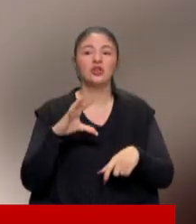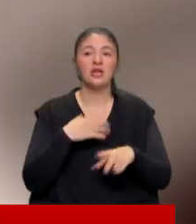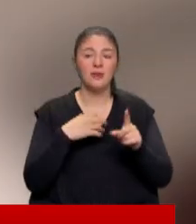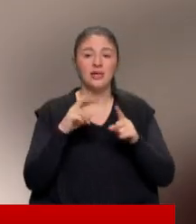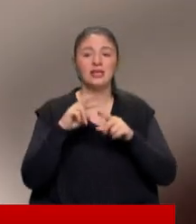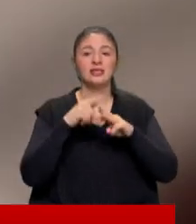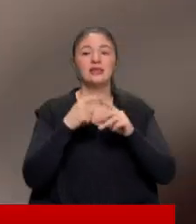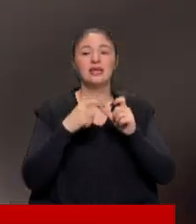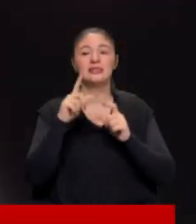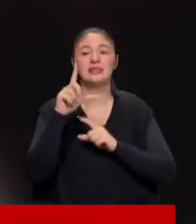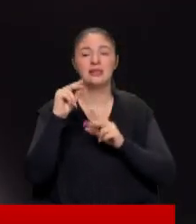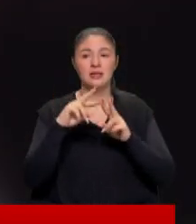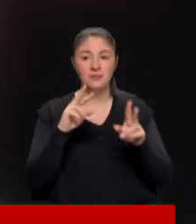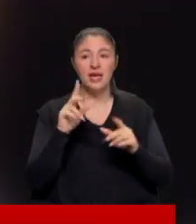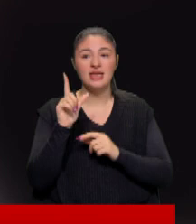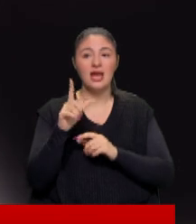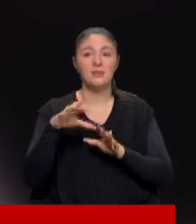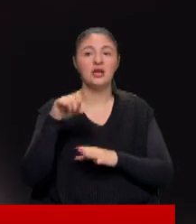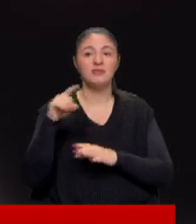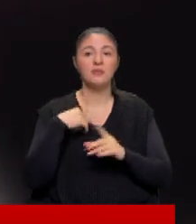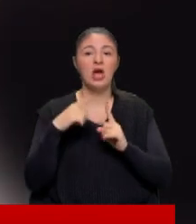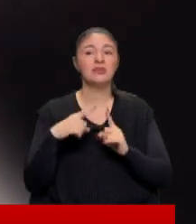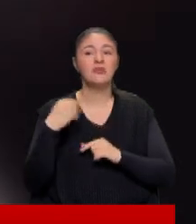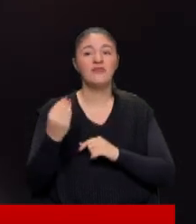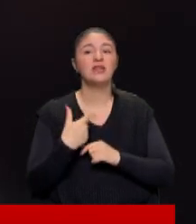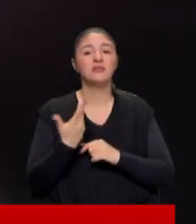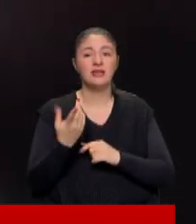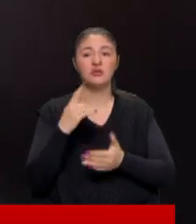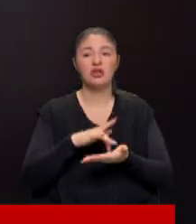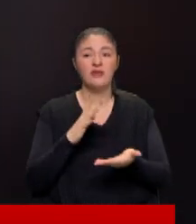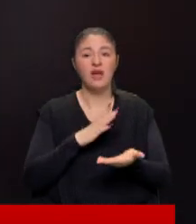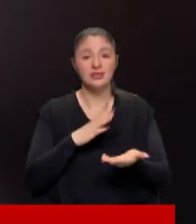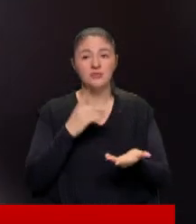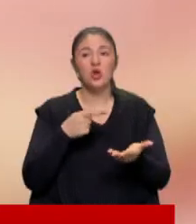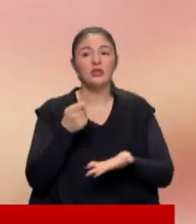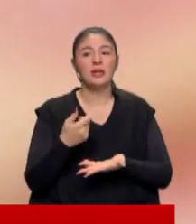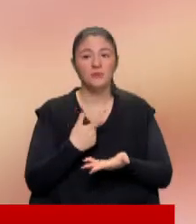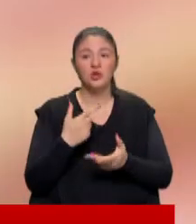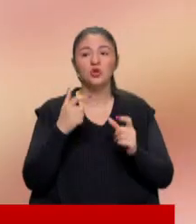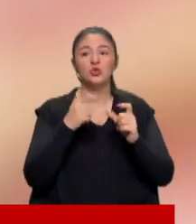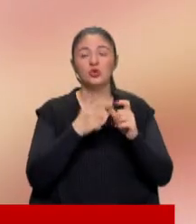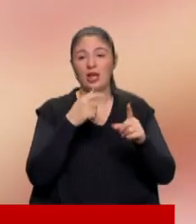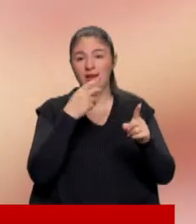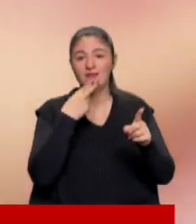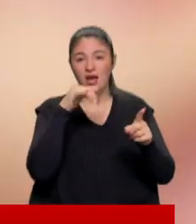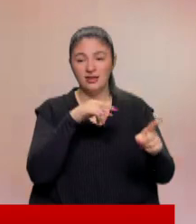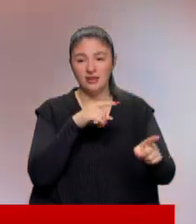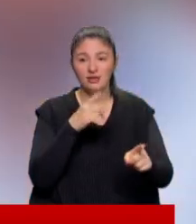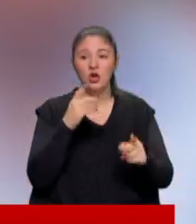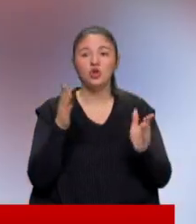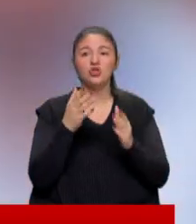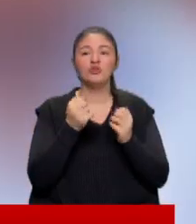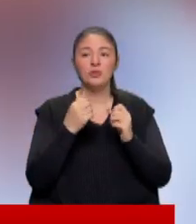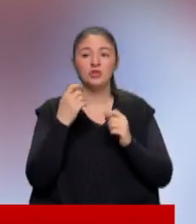sahibi Neslim Güngen. Gerekli mercilere ben bunun hesabını veririm zaten. Bir cezam varsa bunu öderim. Güngen hakkında da Küçükçekmece